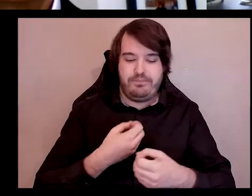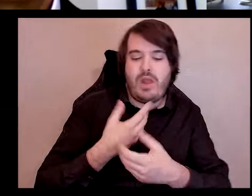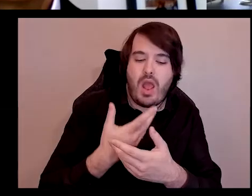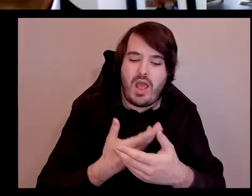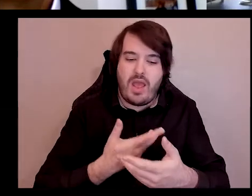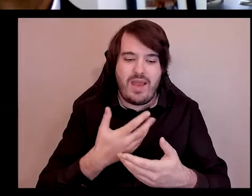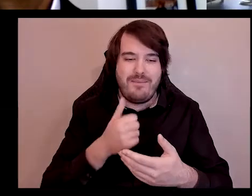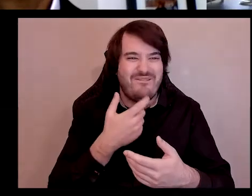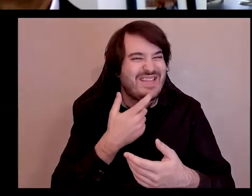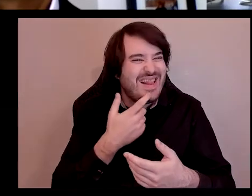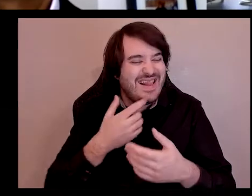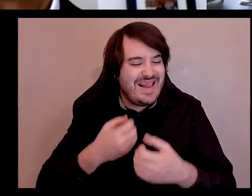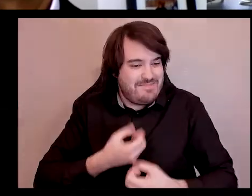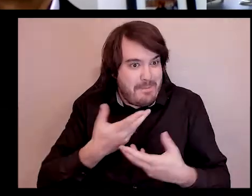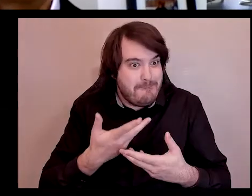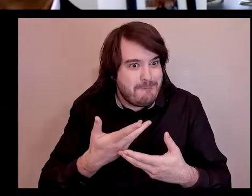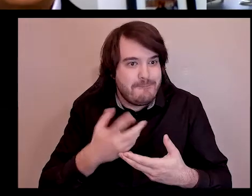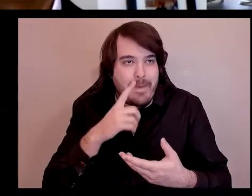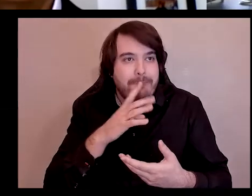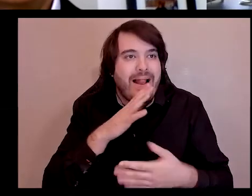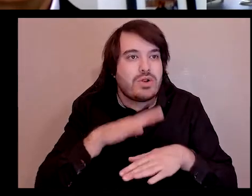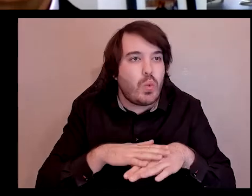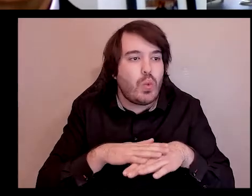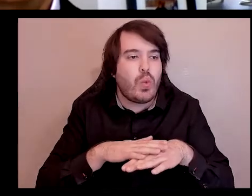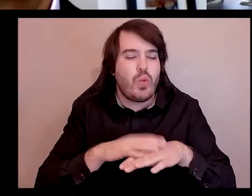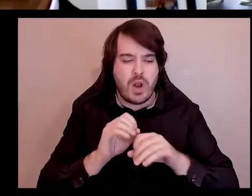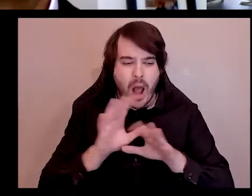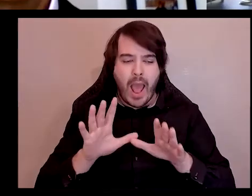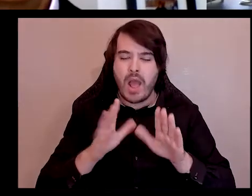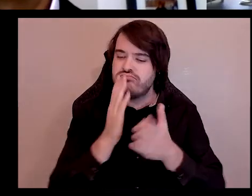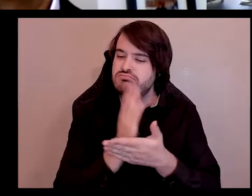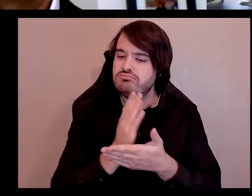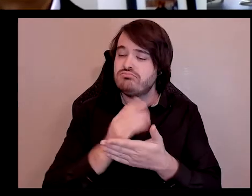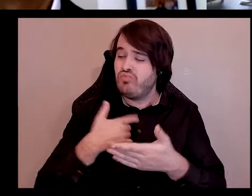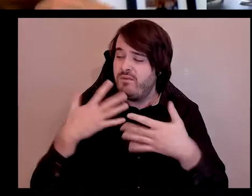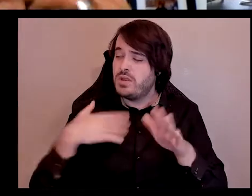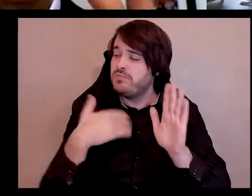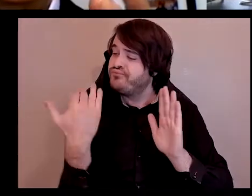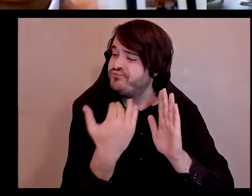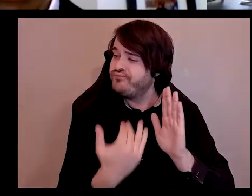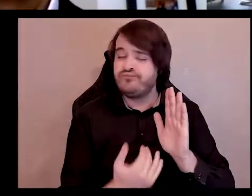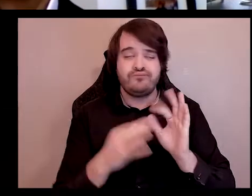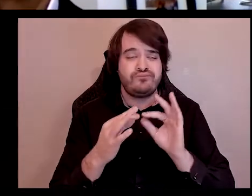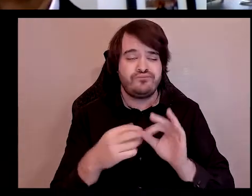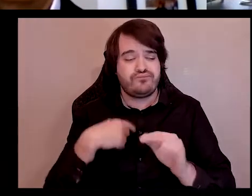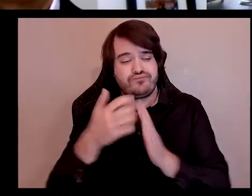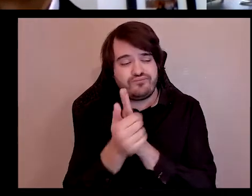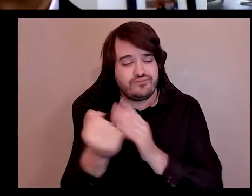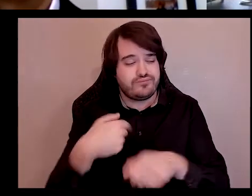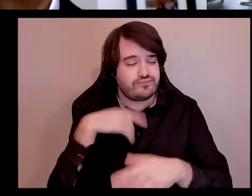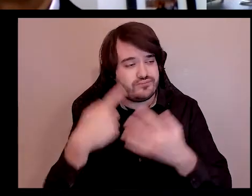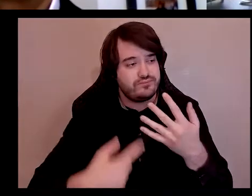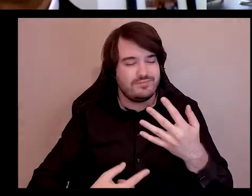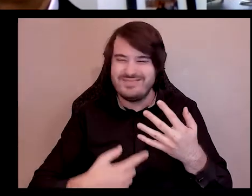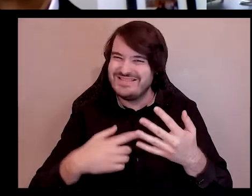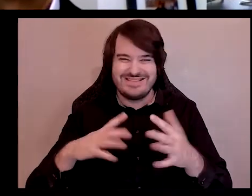problème. Pour beaucoup de gens, ça ne vient pas facilement à la bouche et ils ne sont pas capables d'en parler de façon systématique